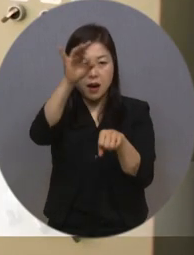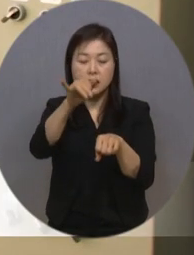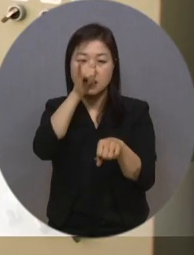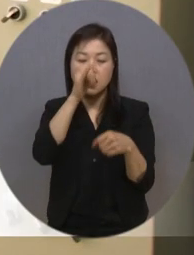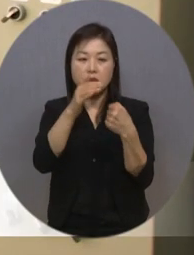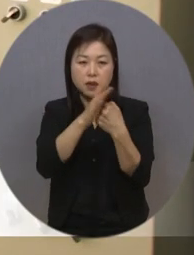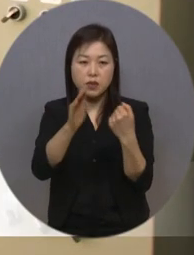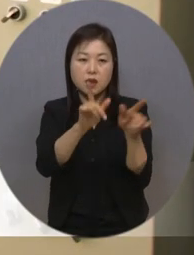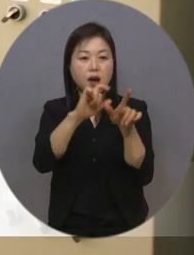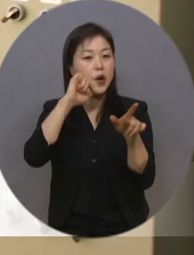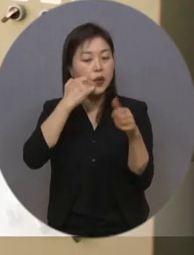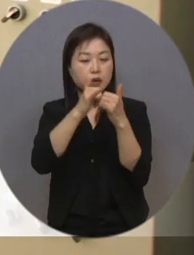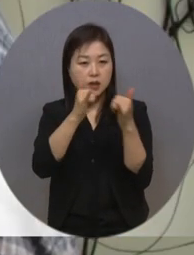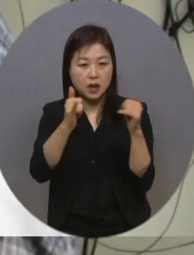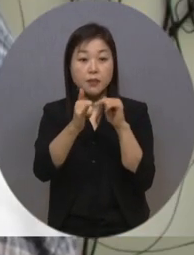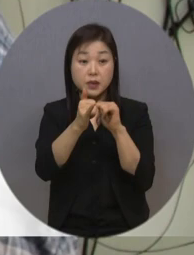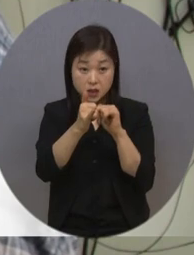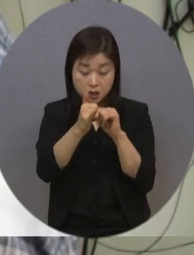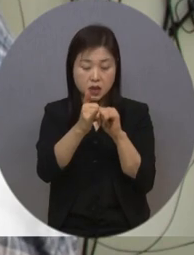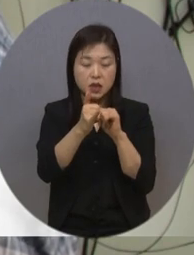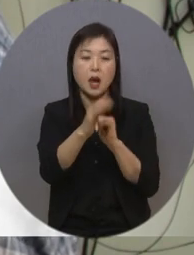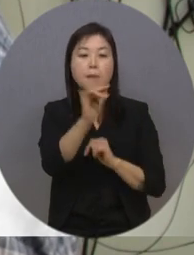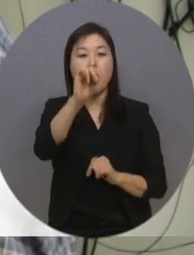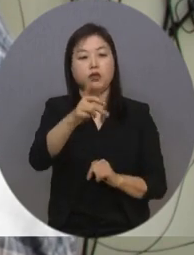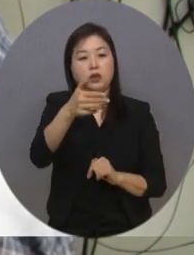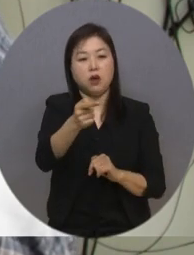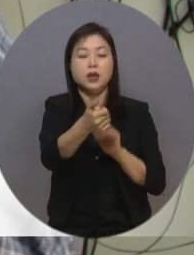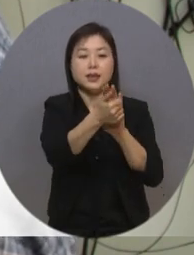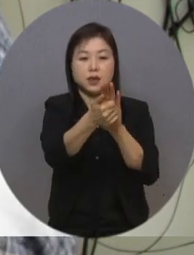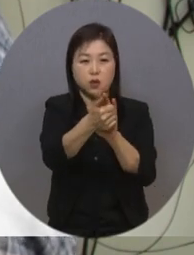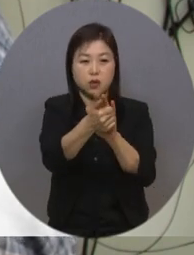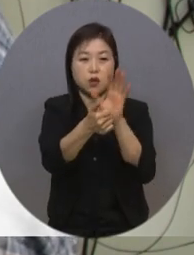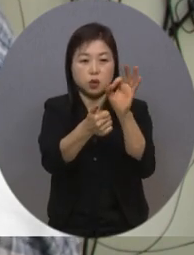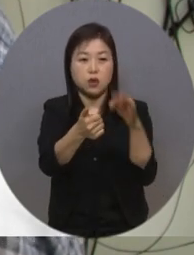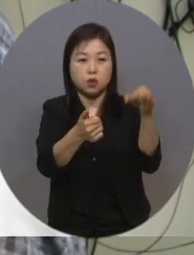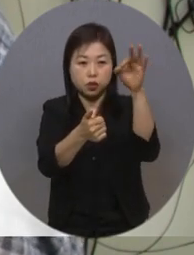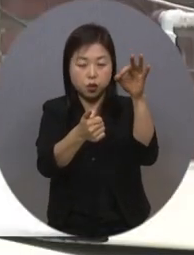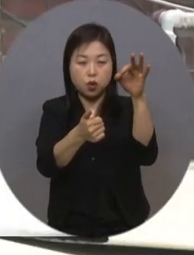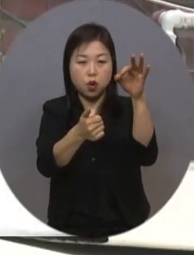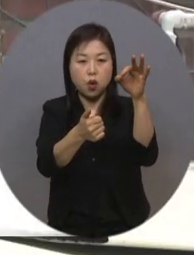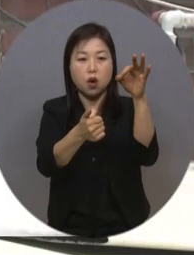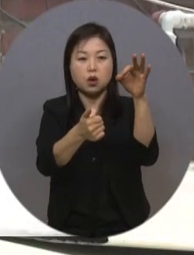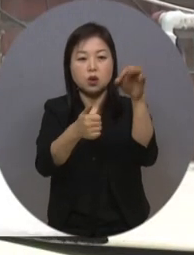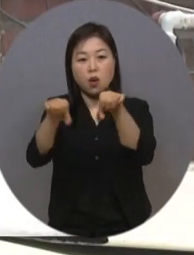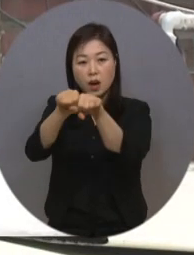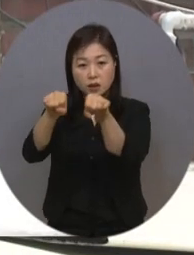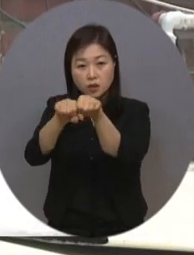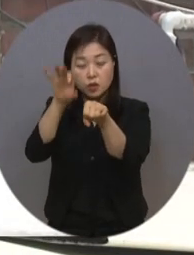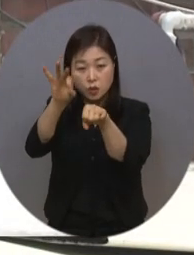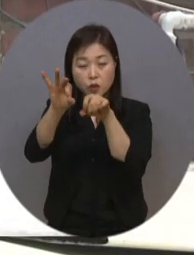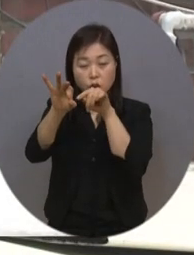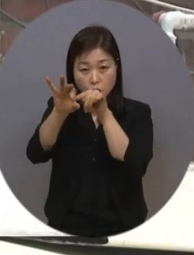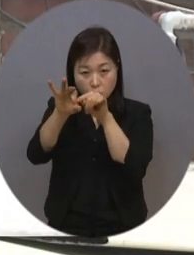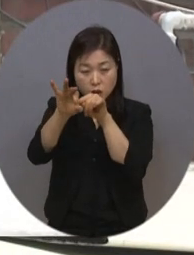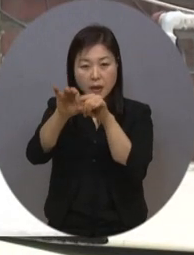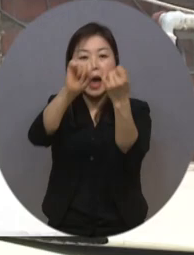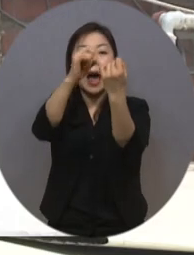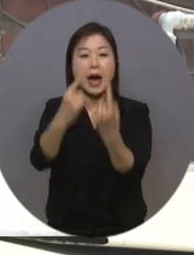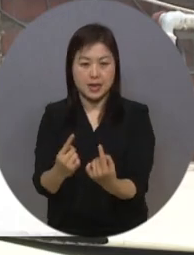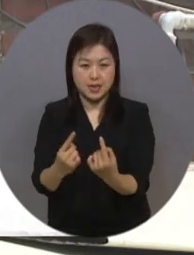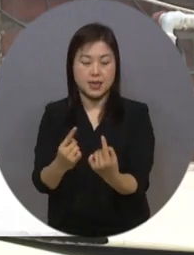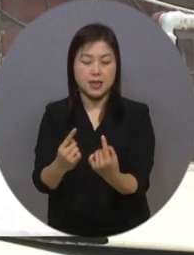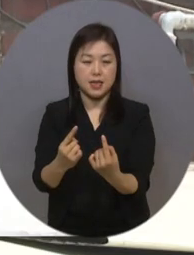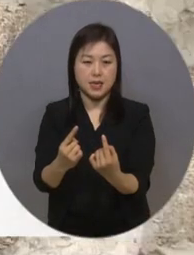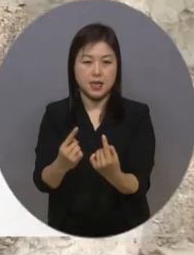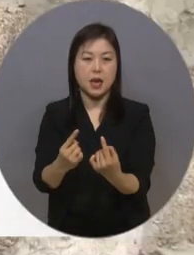바우처 지원 금액을 상향하고 취약계층에 대한 도시가스 요금 할인폭을 확대하기로 했다고 지난달 26일